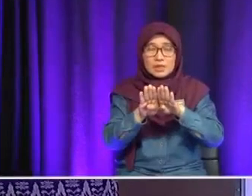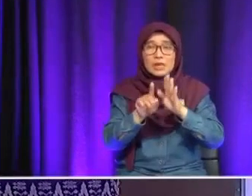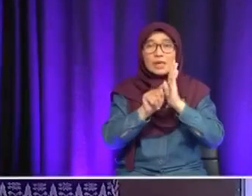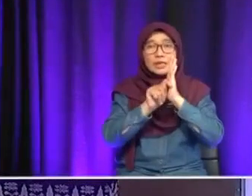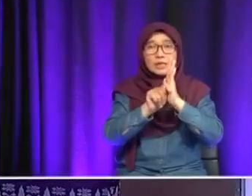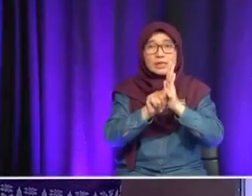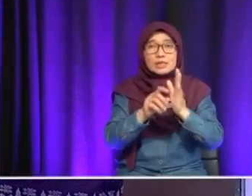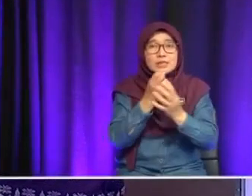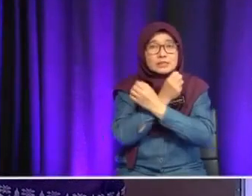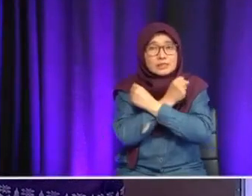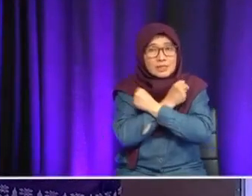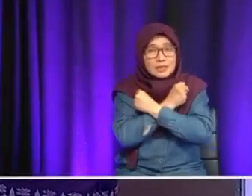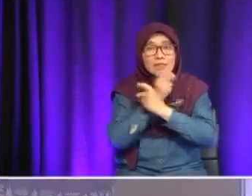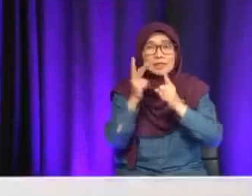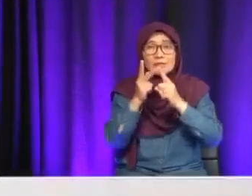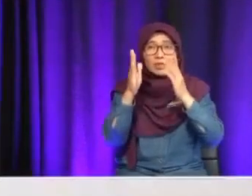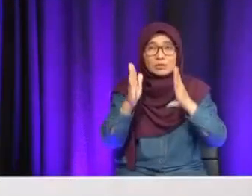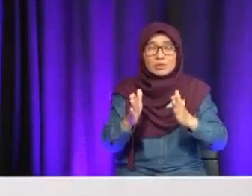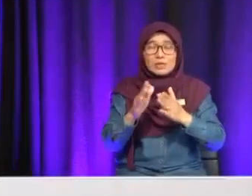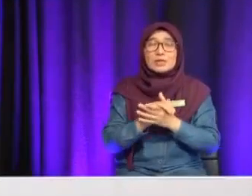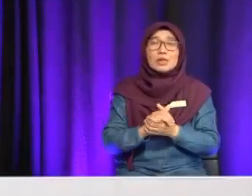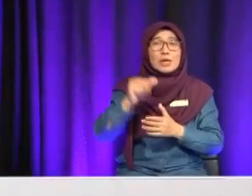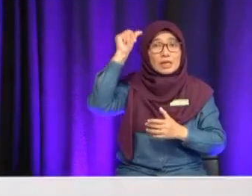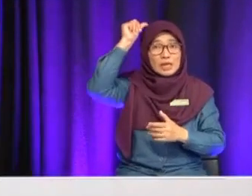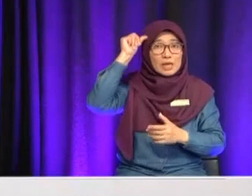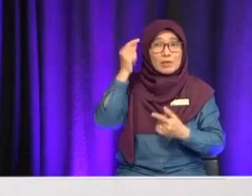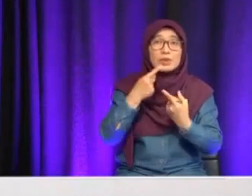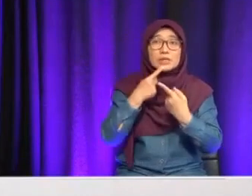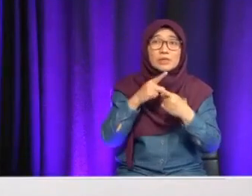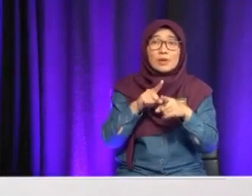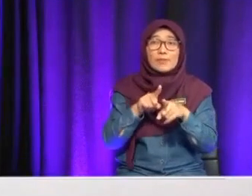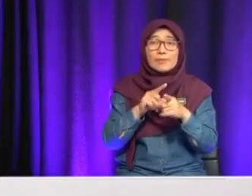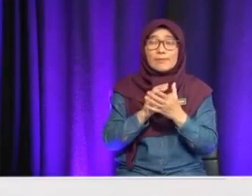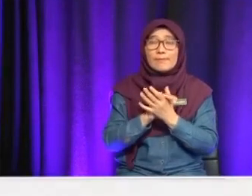jawapannya? Saya, Ustazah. Okey, awangku.